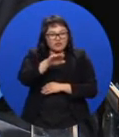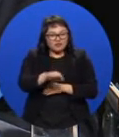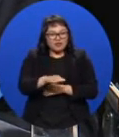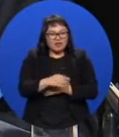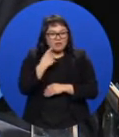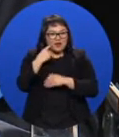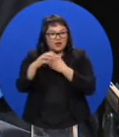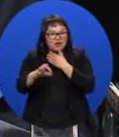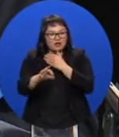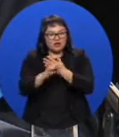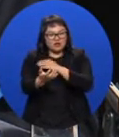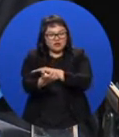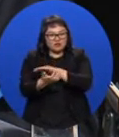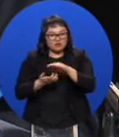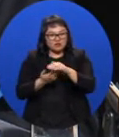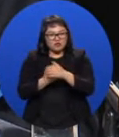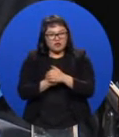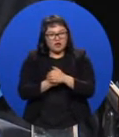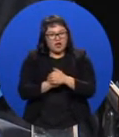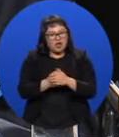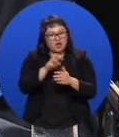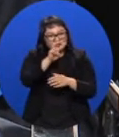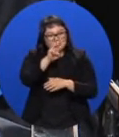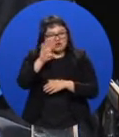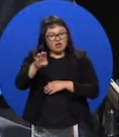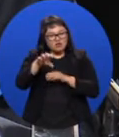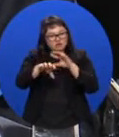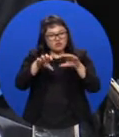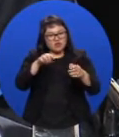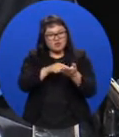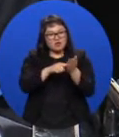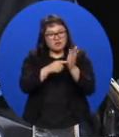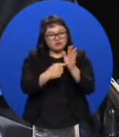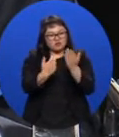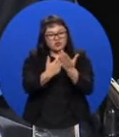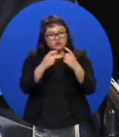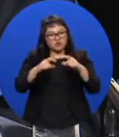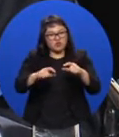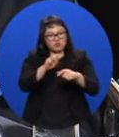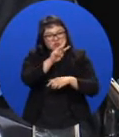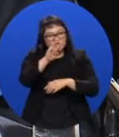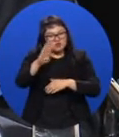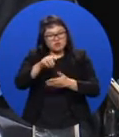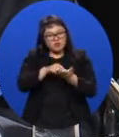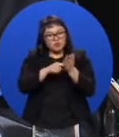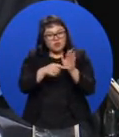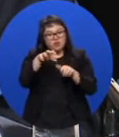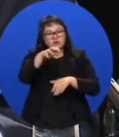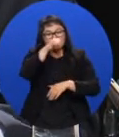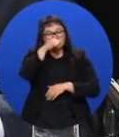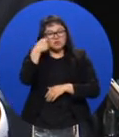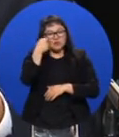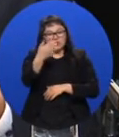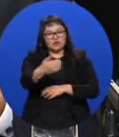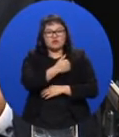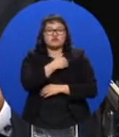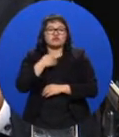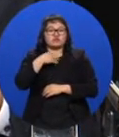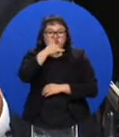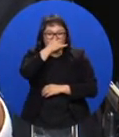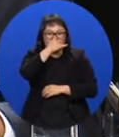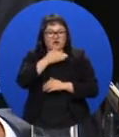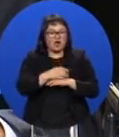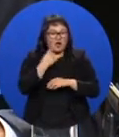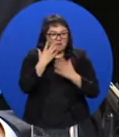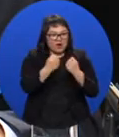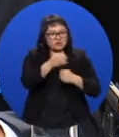만약에 사전에 서너 군데를 발표를 한다. 제주도에 서너 군데 발표할 때가 있겠습니까? 충분히